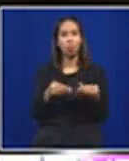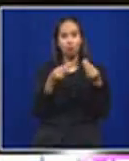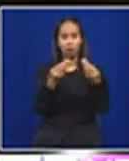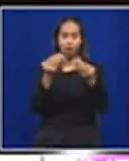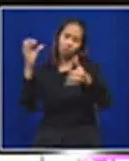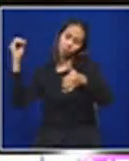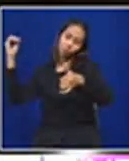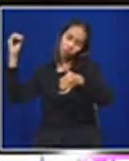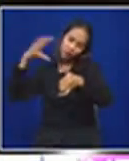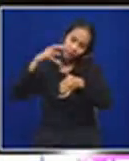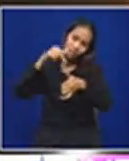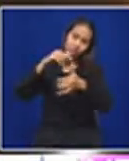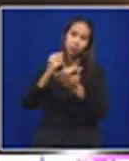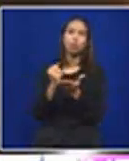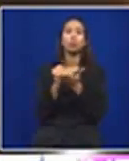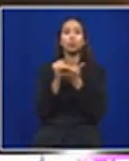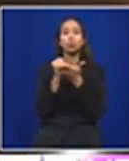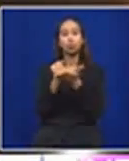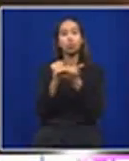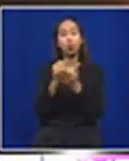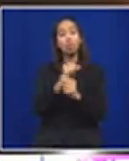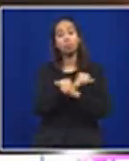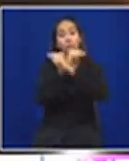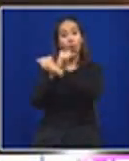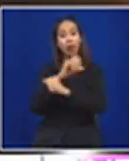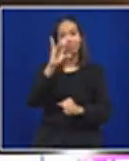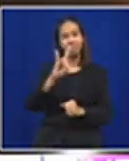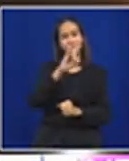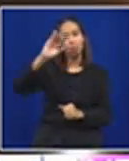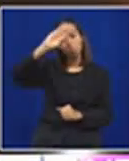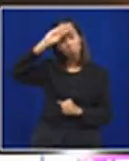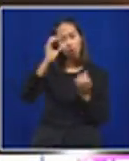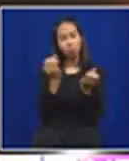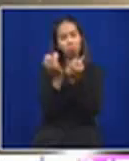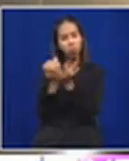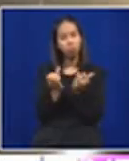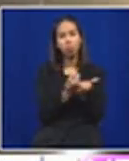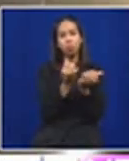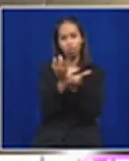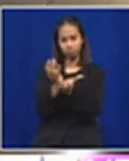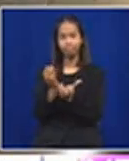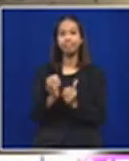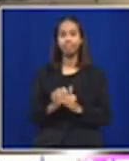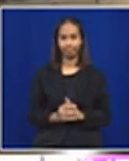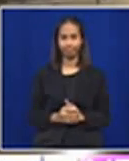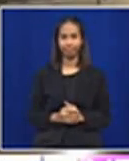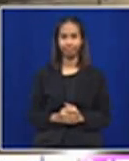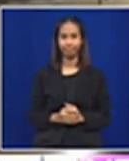ากาศหนาวลมแรงเพื่อป้องกันสัตว์เจ็บป่วยจากอากาศที่หนาวเย็นลงอย่างฉับพลันในช่วงนี้ค่ะ